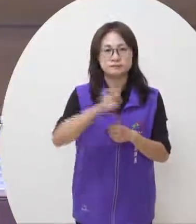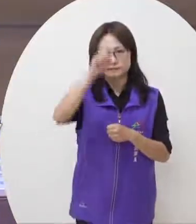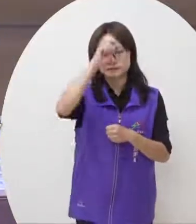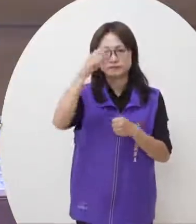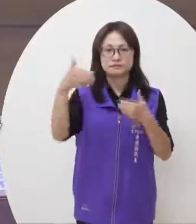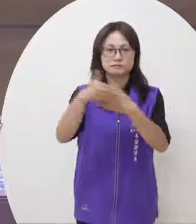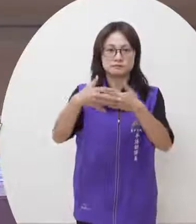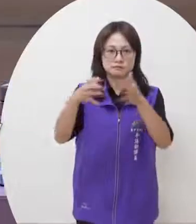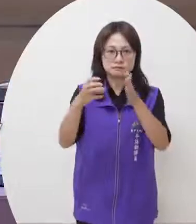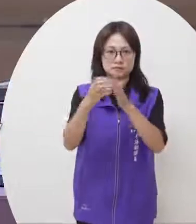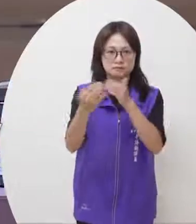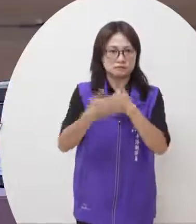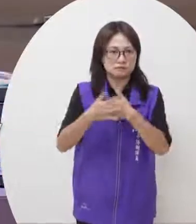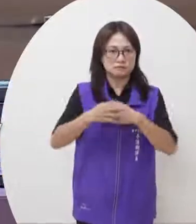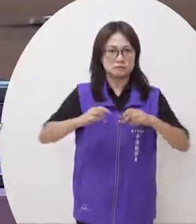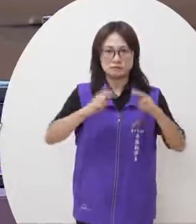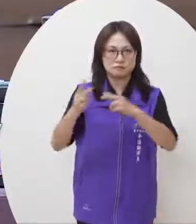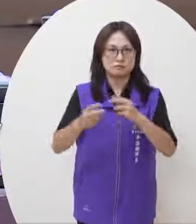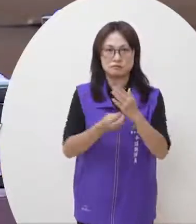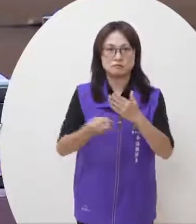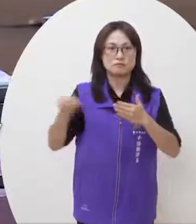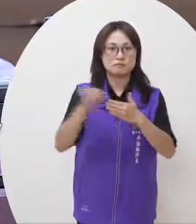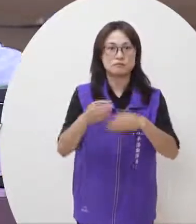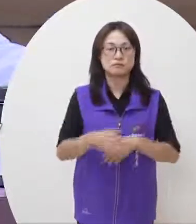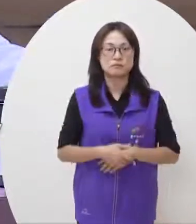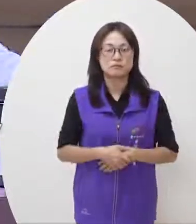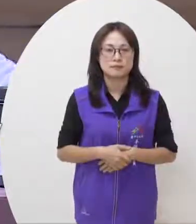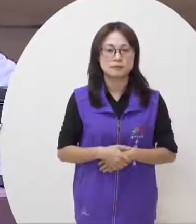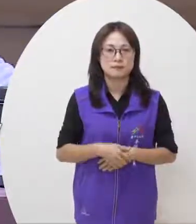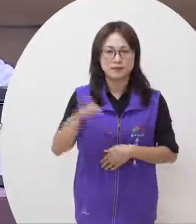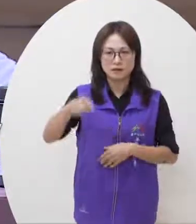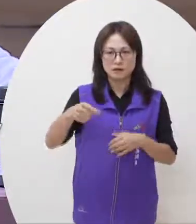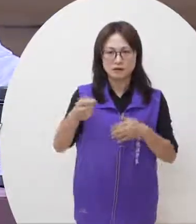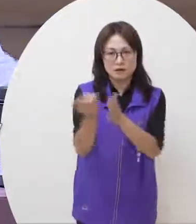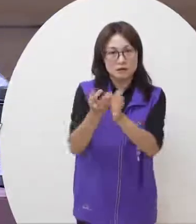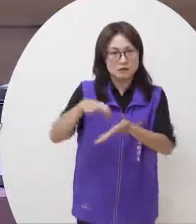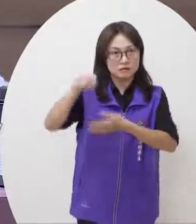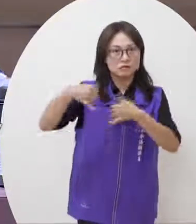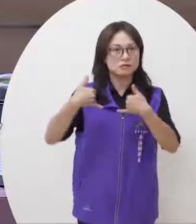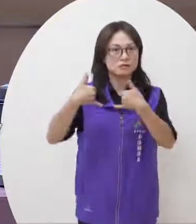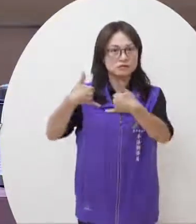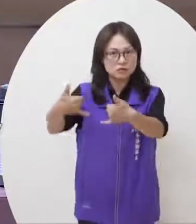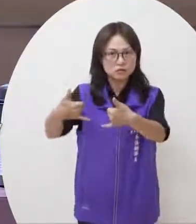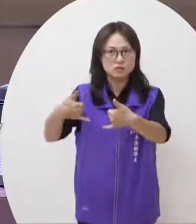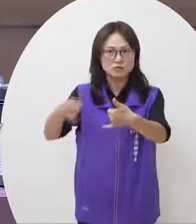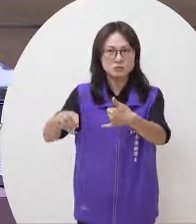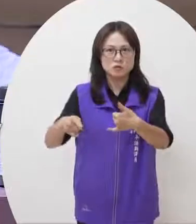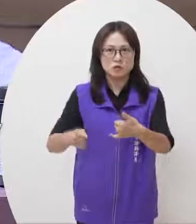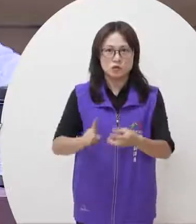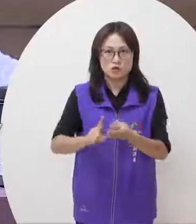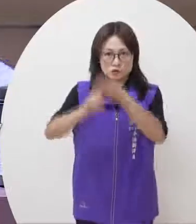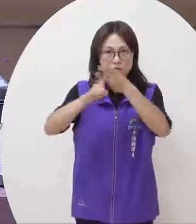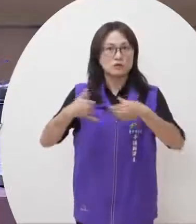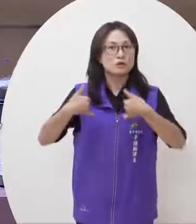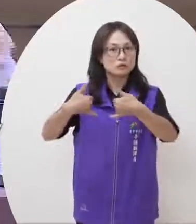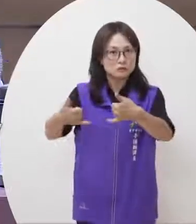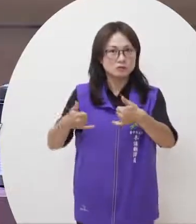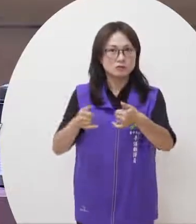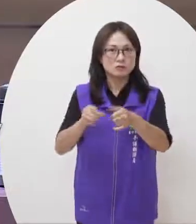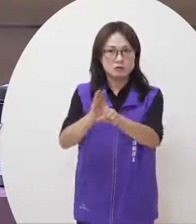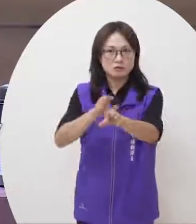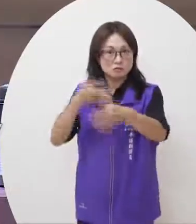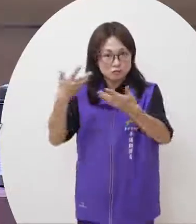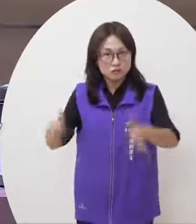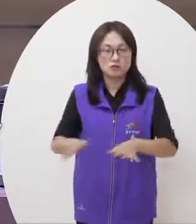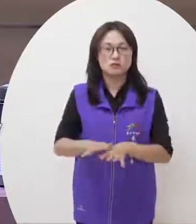理改善。说明前开路段为交通要道，不适合设立计程车招呼站，请改设